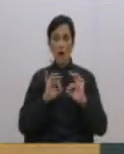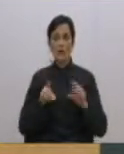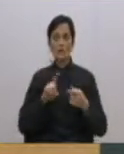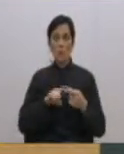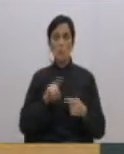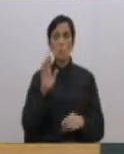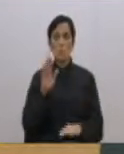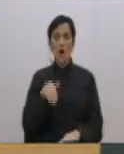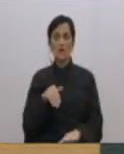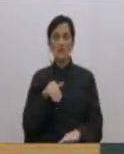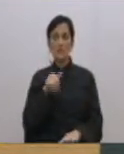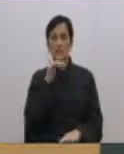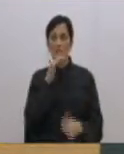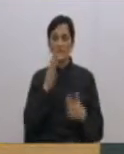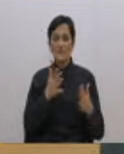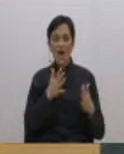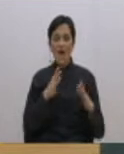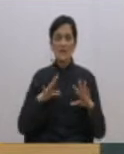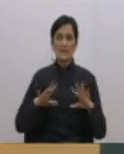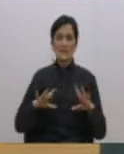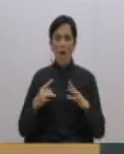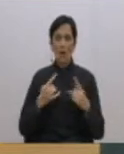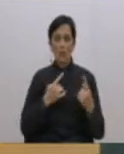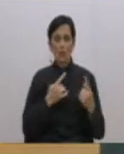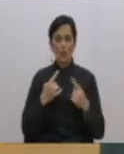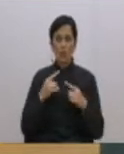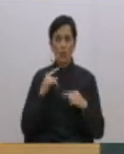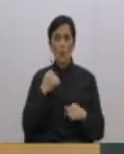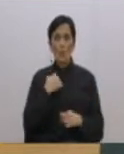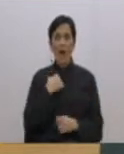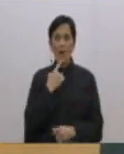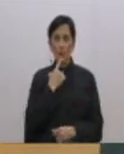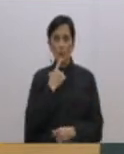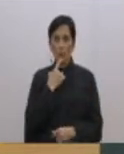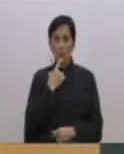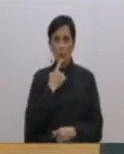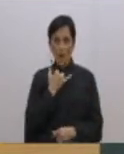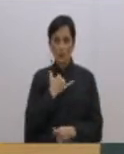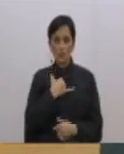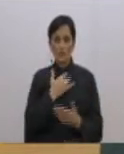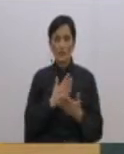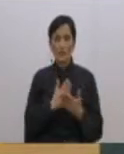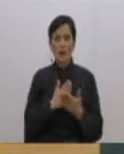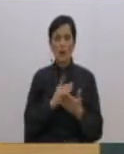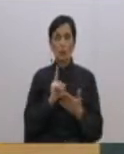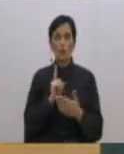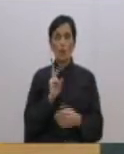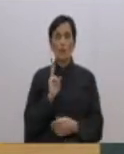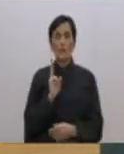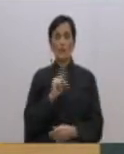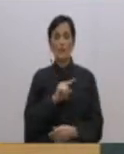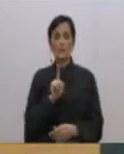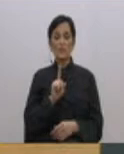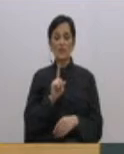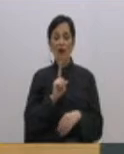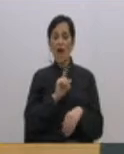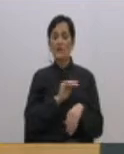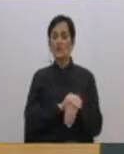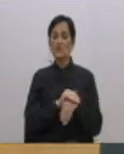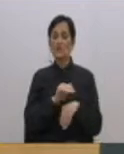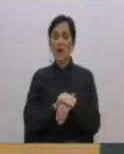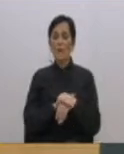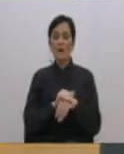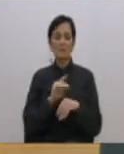მაინც თითქოს რაღაცა სპეკულაციებს ჰქონდა ადგილი, მაგრამ შემიპარება, რომ ვინმემ რაღაც დაასაბუთოს გარდა